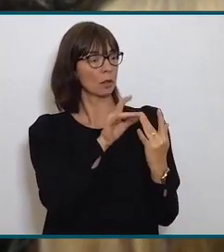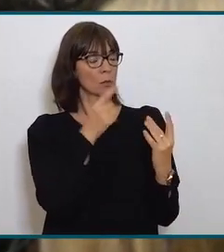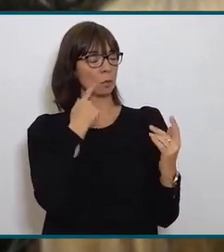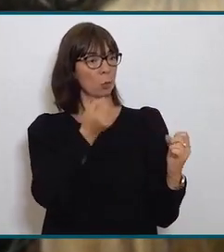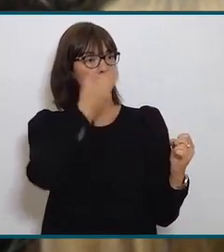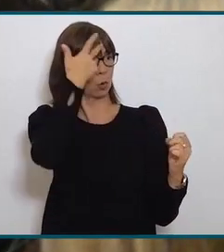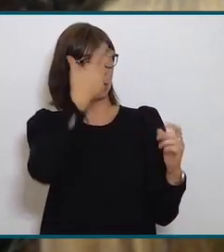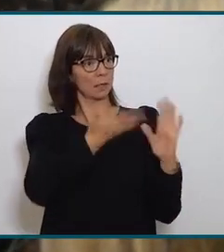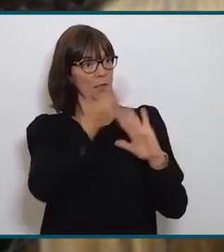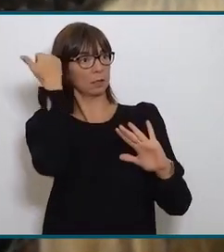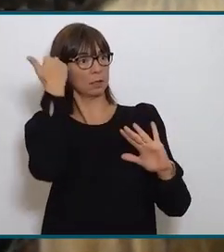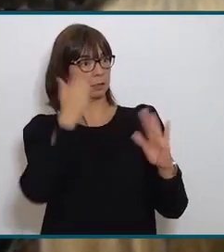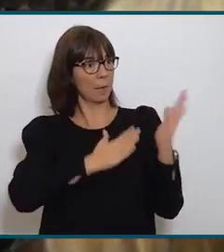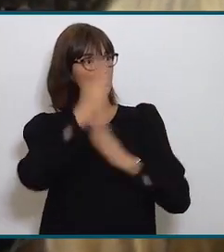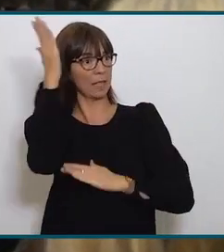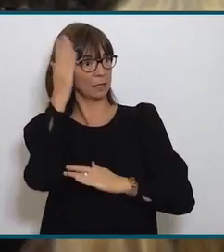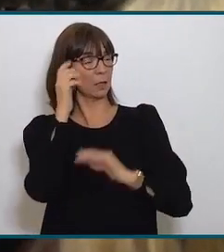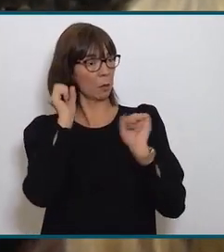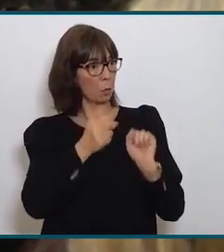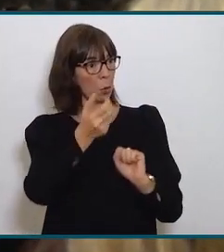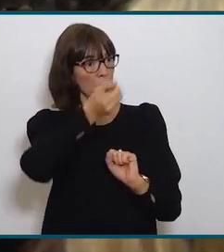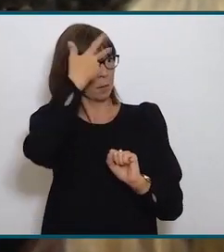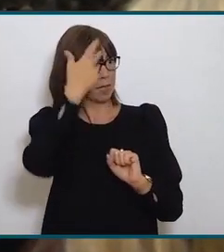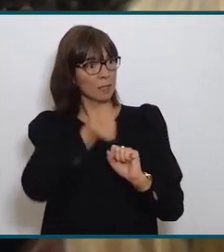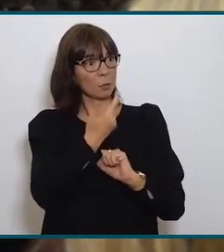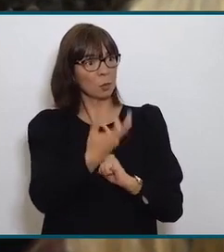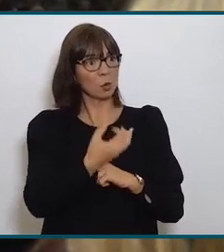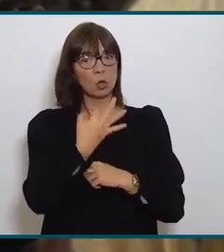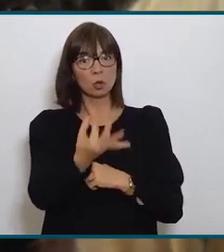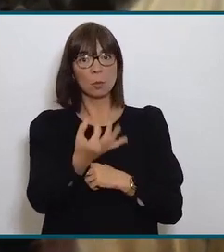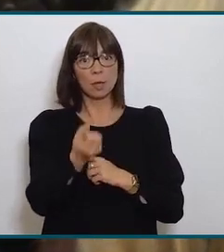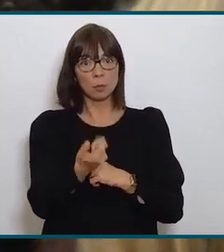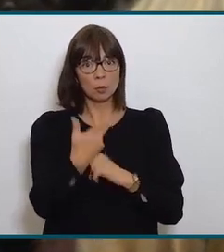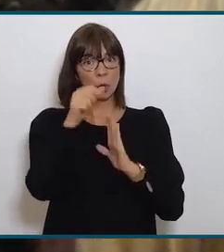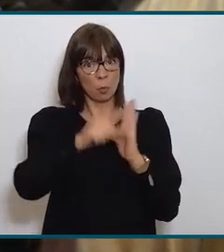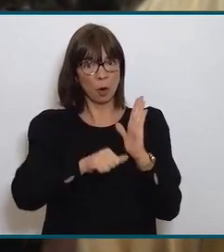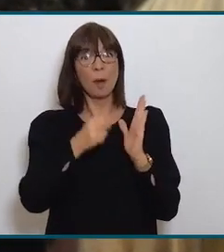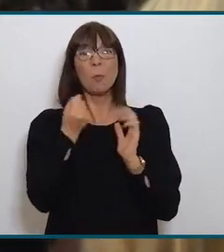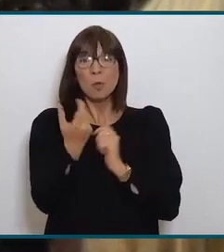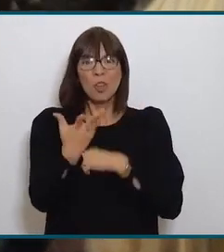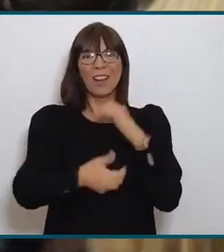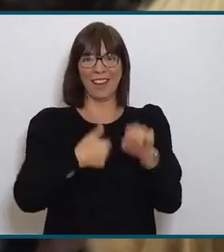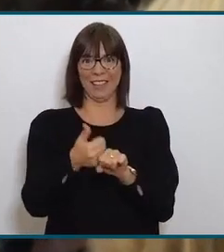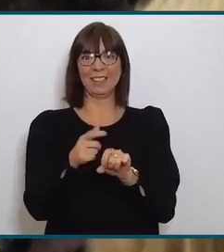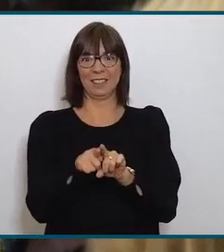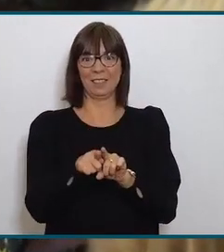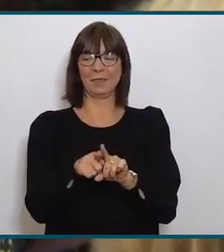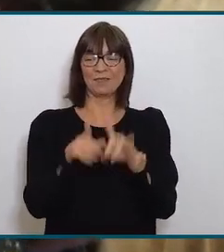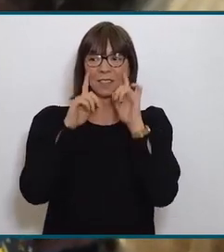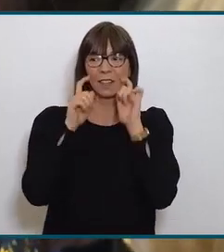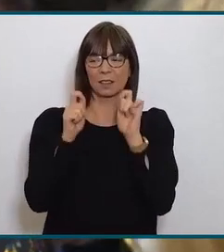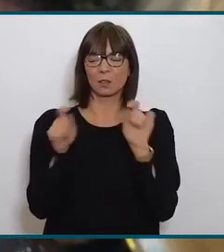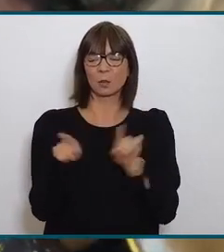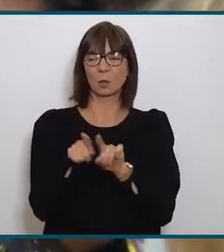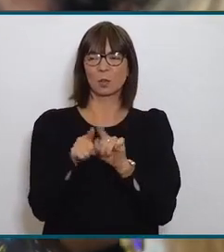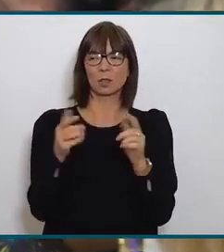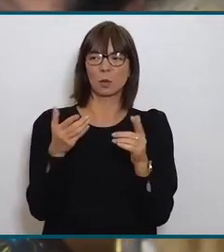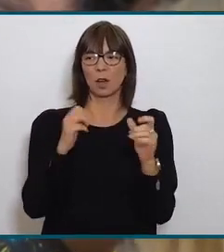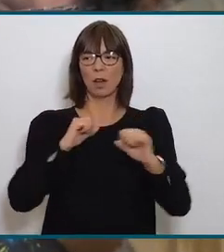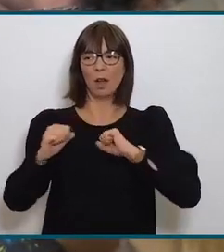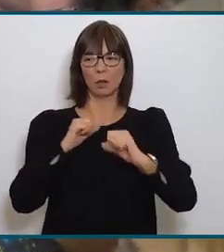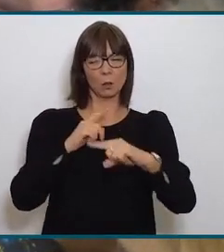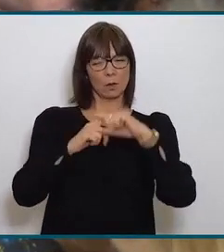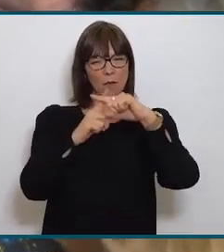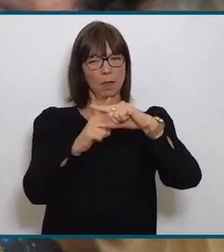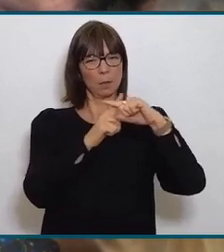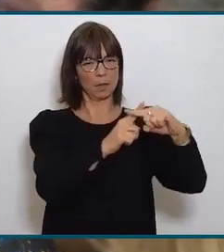traumatismes qui peuvent durer des semaines et des mois, voire des années. Une extrême vigilance et des actions ciblées seront faites